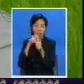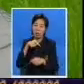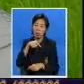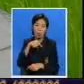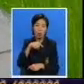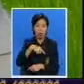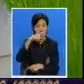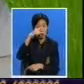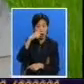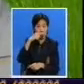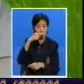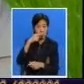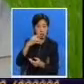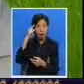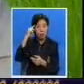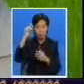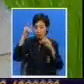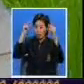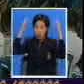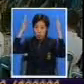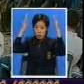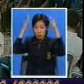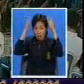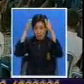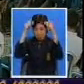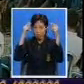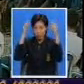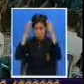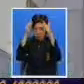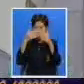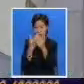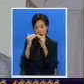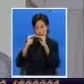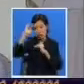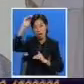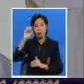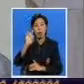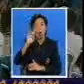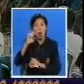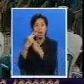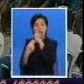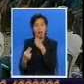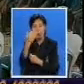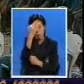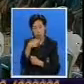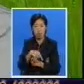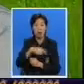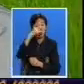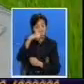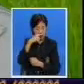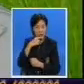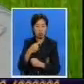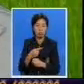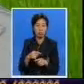ข้าวเราเนี่ยห่างจากเวียดนามไปเป็นร้อยเหรียญแล้วนะครับ ครับ ตอนหลังเนี่ยเนื่องจากว่าไอ้ต้นทุนของเราภายในประเทศเนี่ยจาก